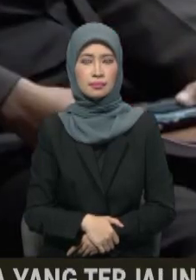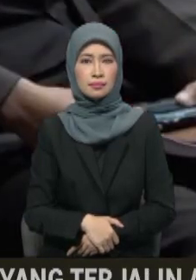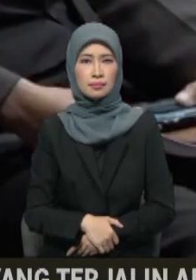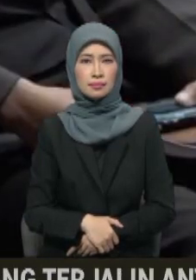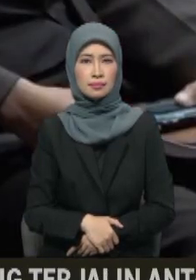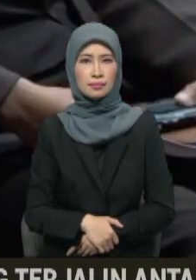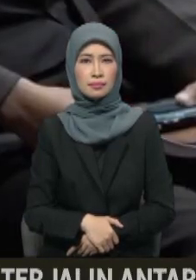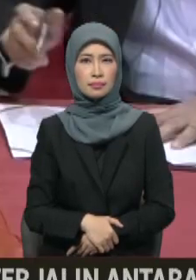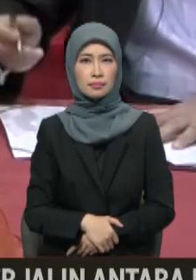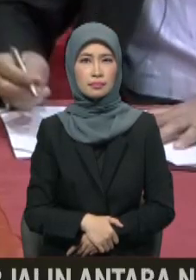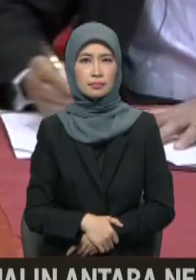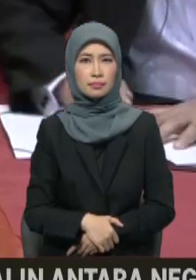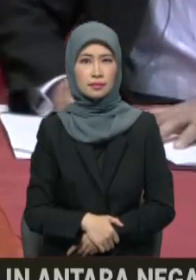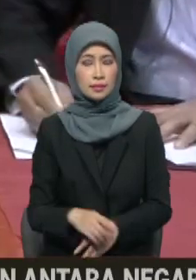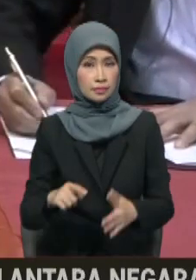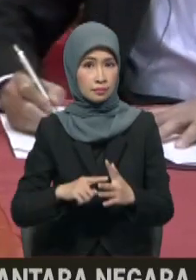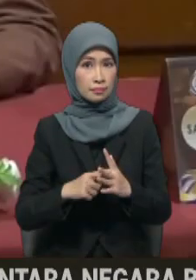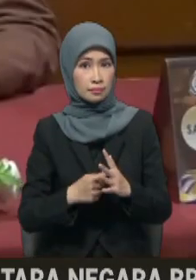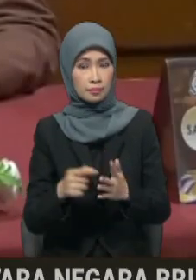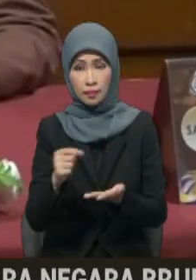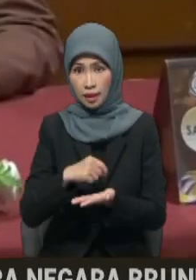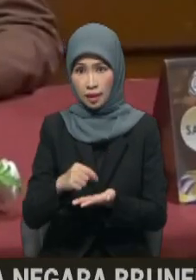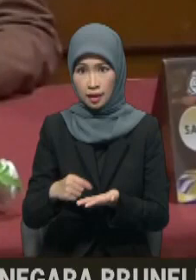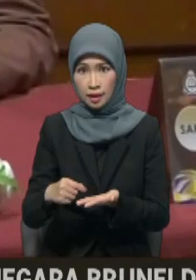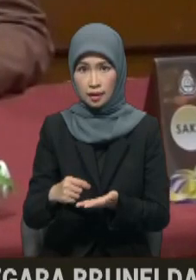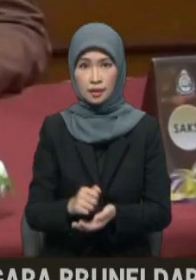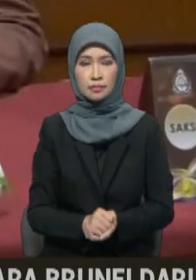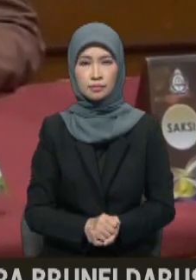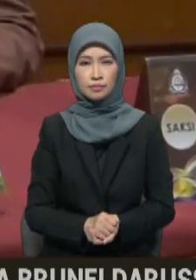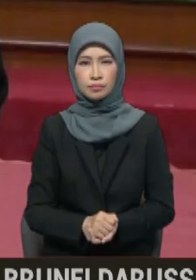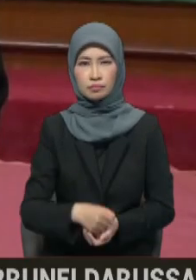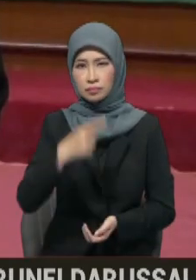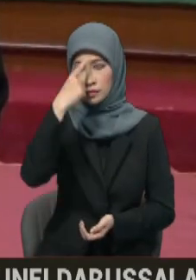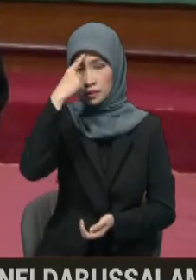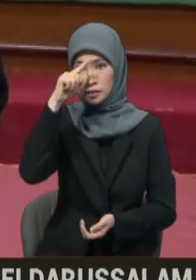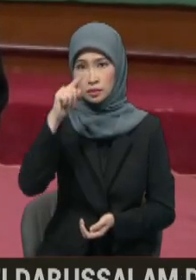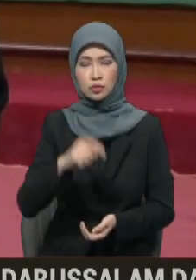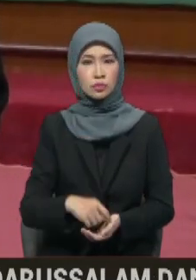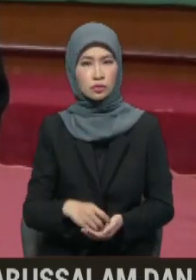sukan terdahulu diadakan penandatanganan perjanjian lesen untuk menerbitkan